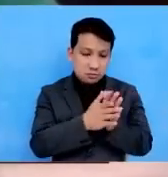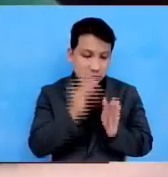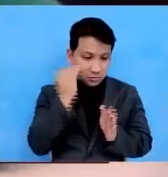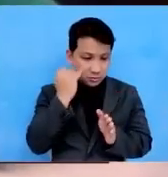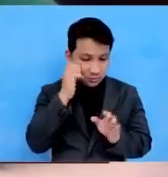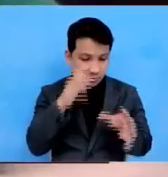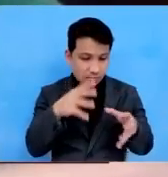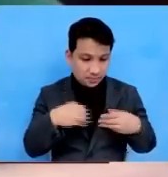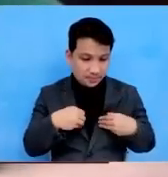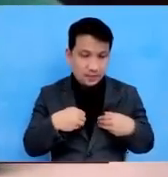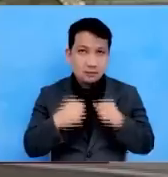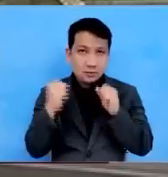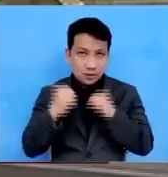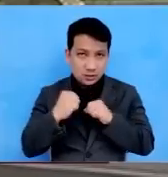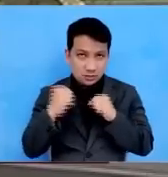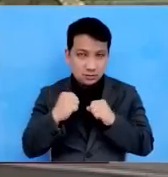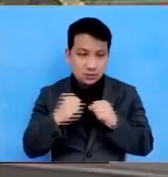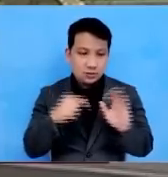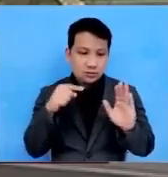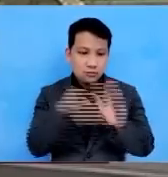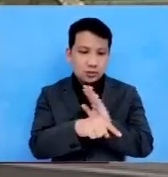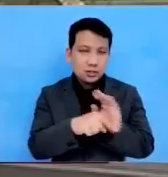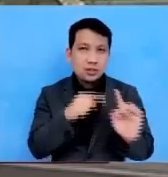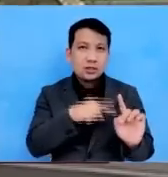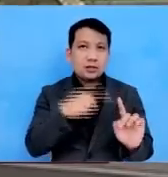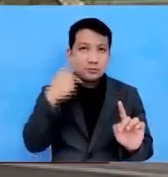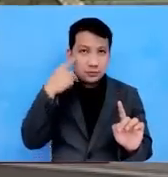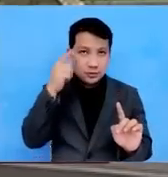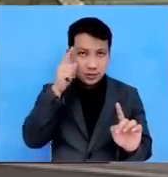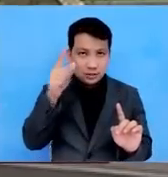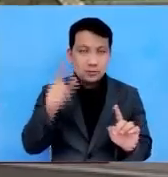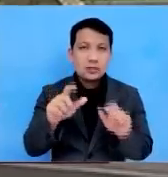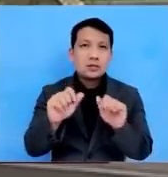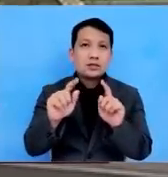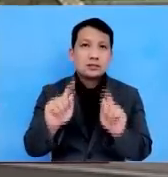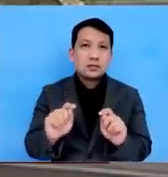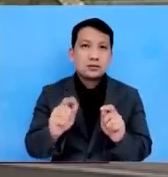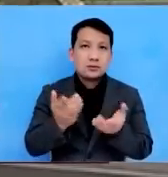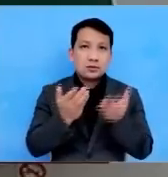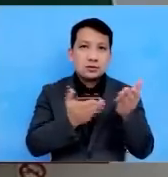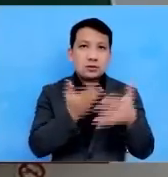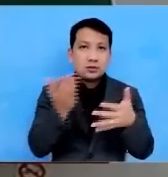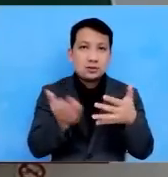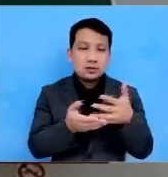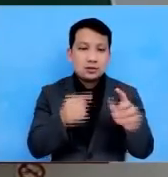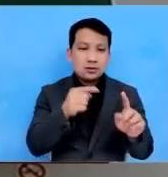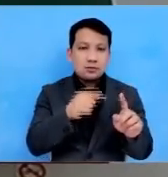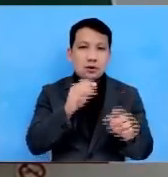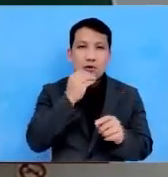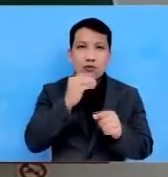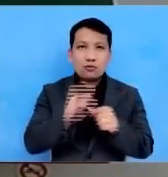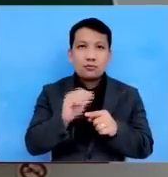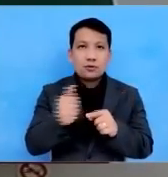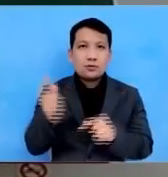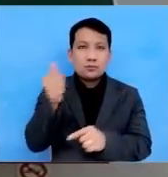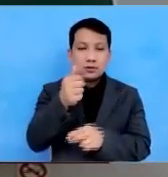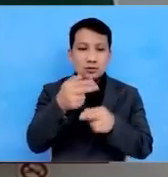contract to kill Percy Lapid. Sa Sabado raw, sasampahan ng reklamo ay tinuturong mastermind sa krimen na pinangalanan ng DOJ